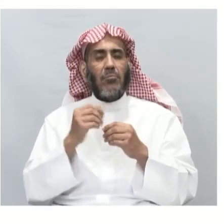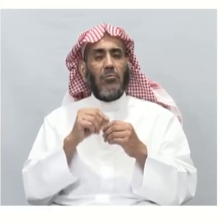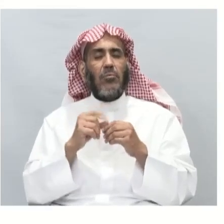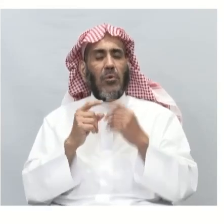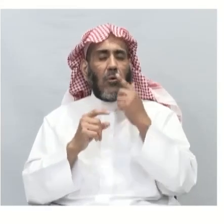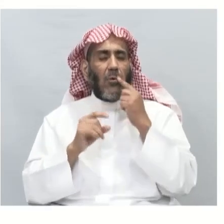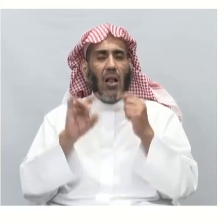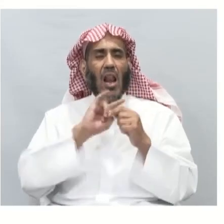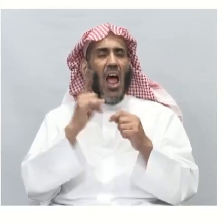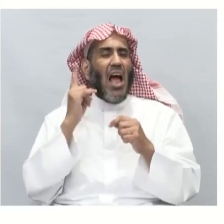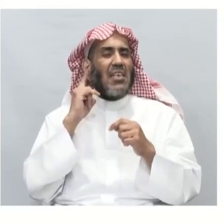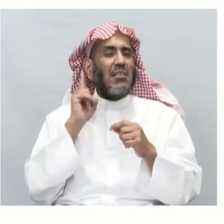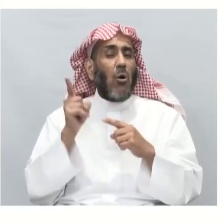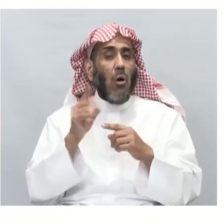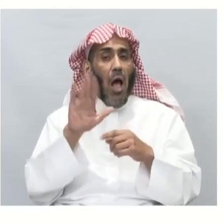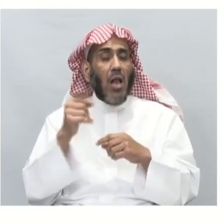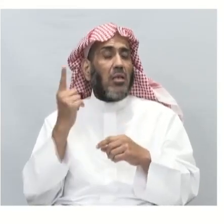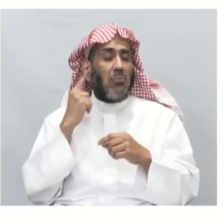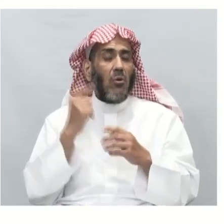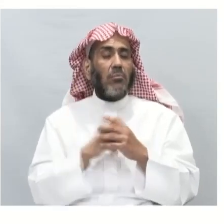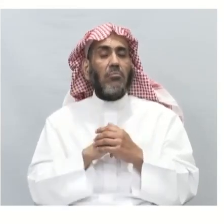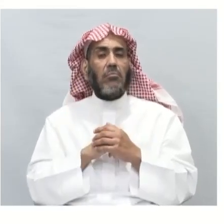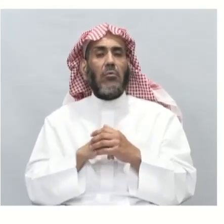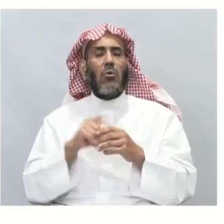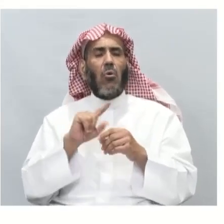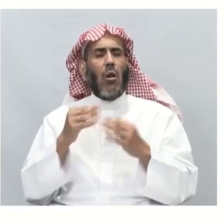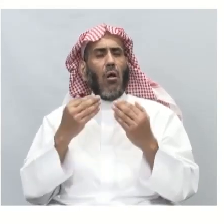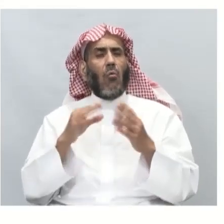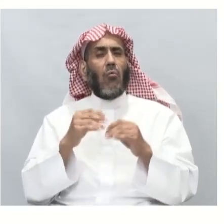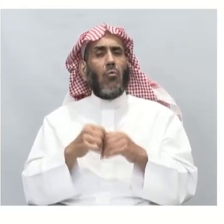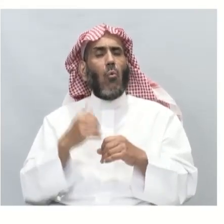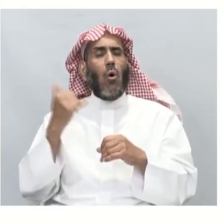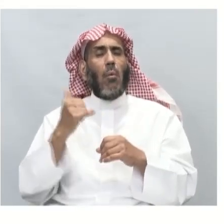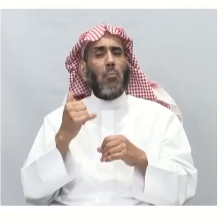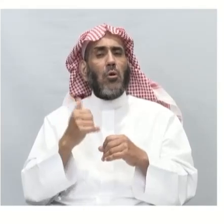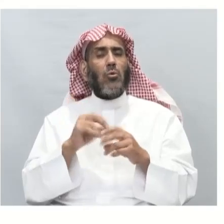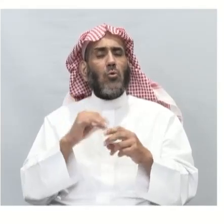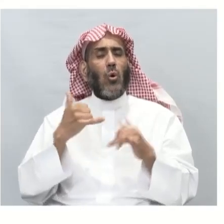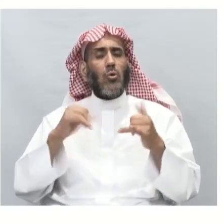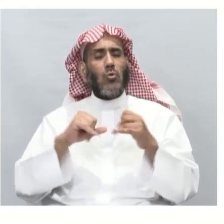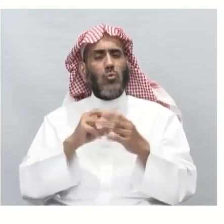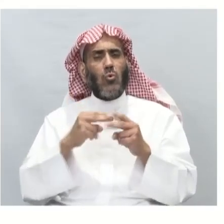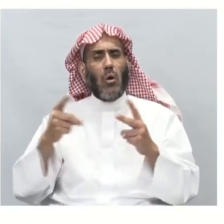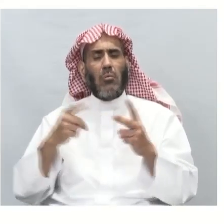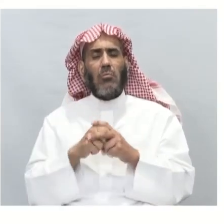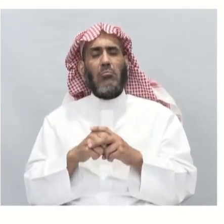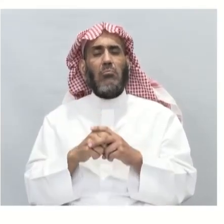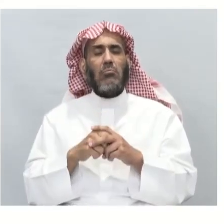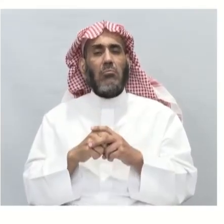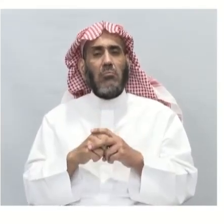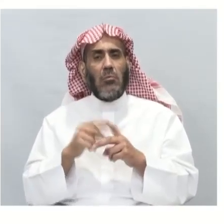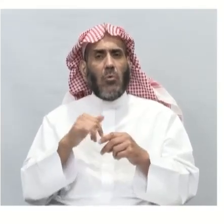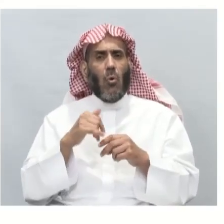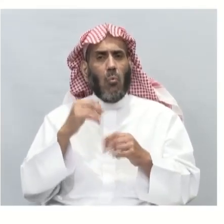بها من قوله لا اسمعك هل تسمعني ولا يغفل دور اجهزه الاتصال هنا اذا لم تقم